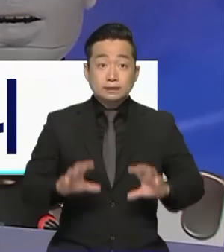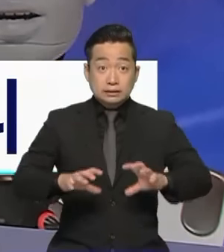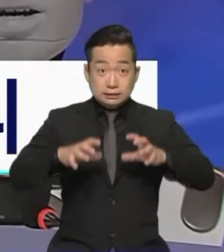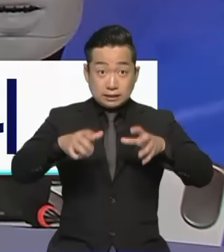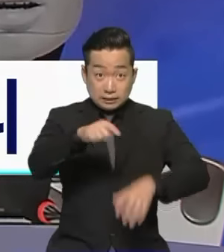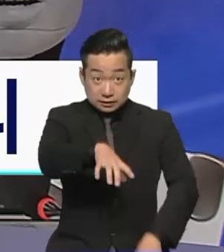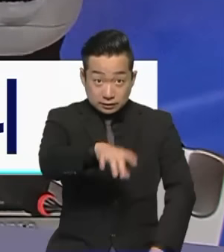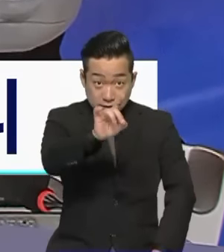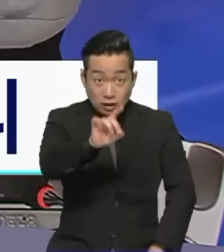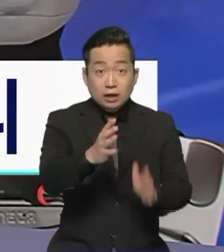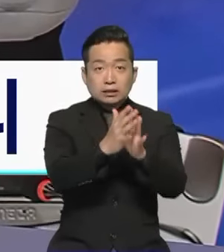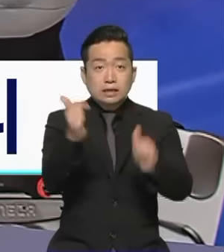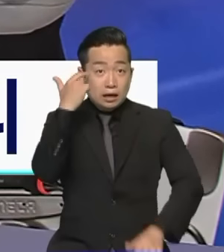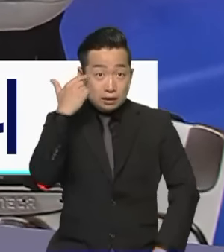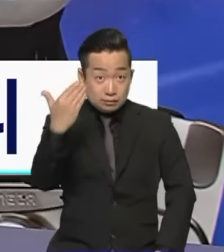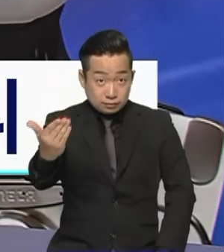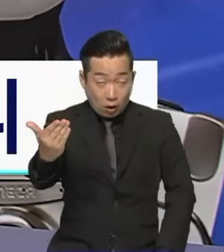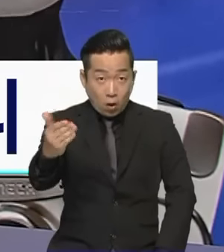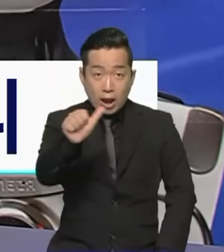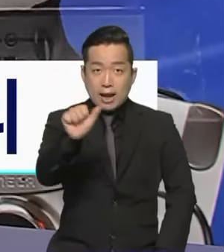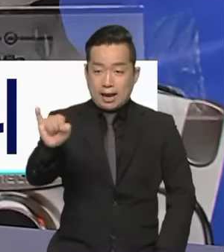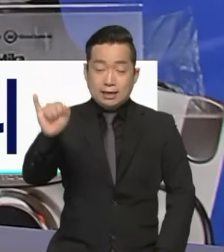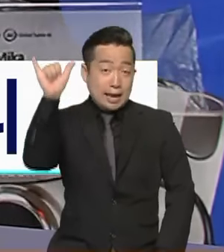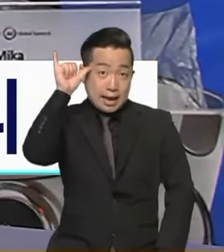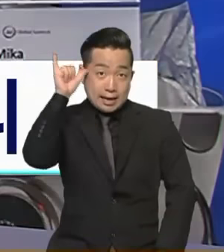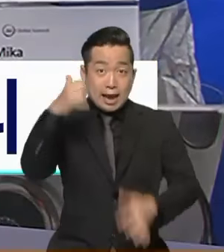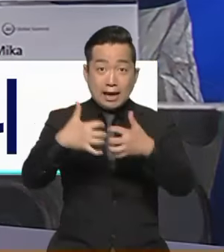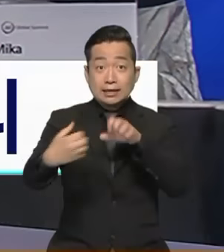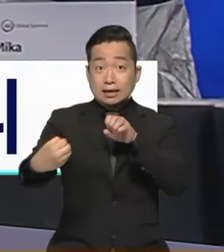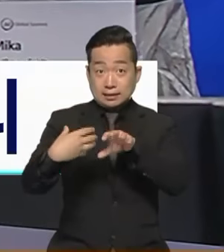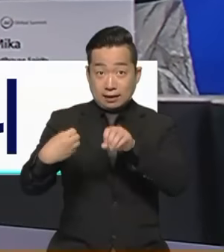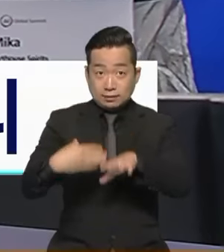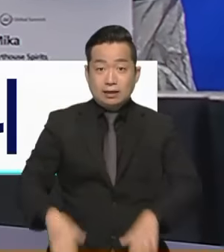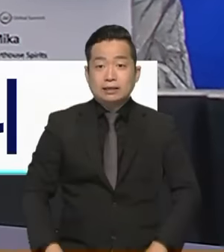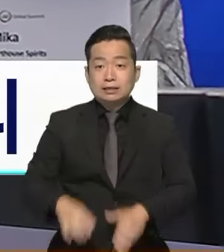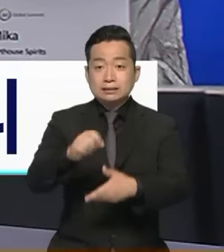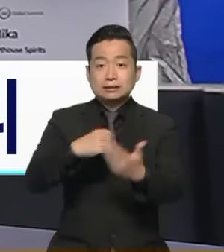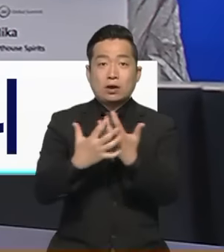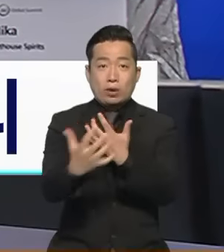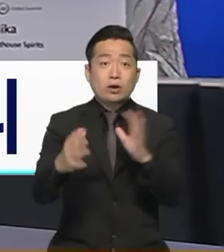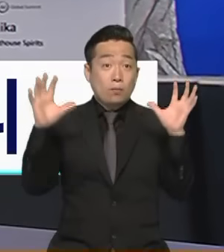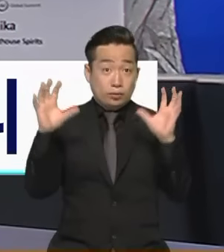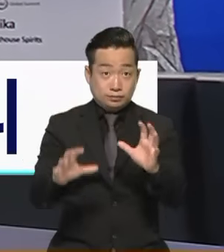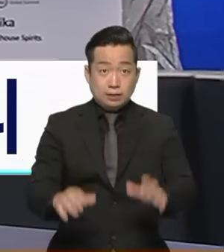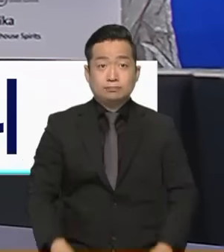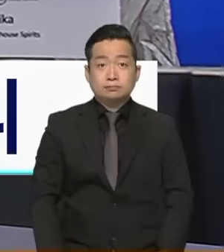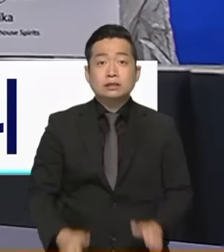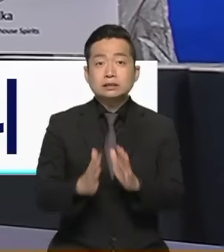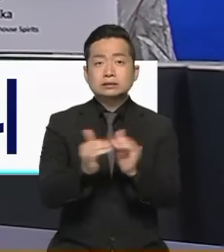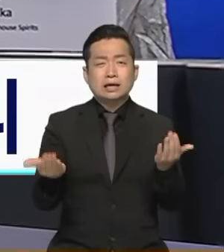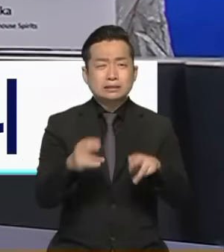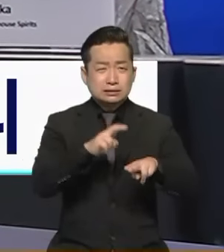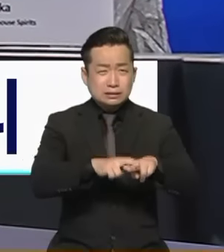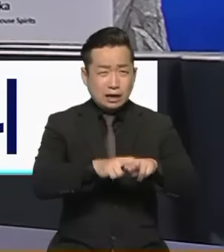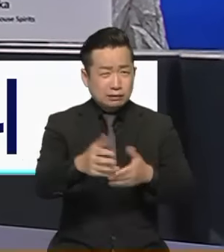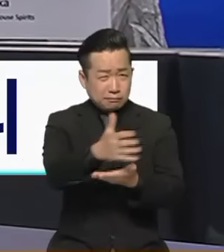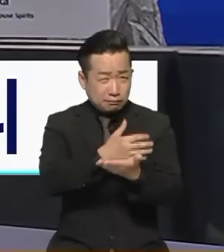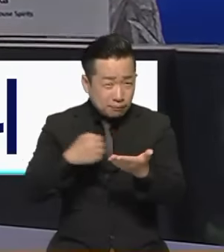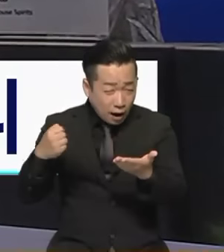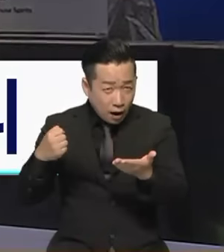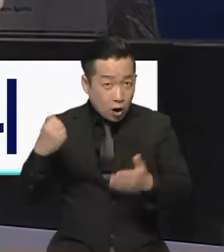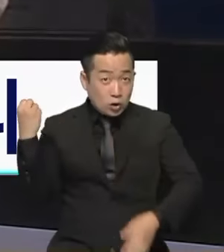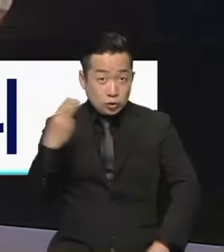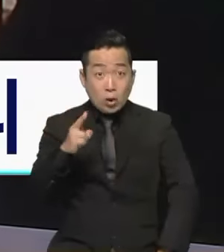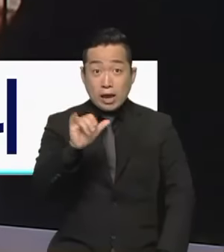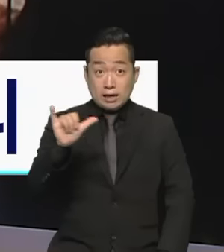세계 최초로 인간이 묻고 인공지능 AI 로봇이 답하는 기자회견이 열렸습니다. 사람의 일자리를 빼앗을 건지,